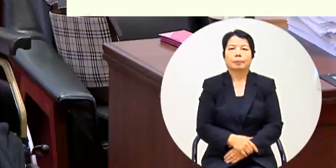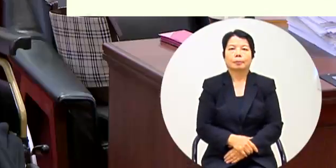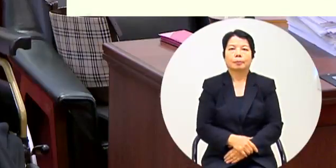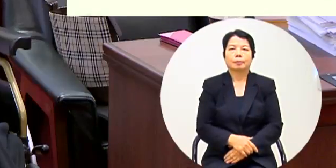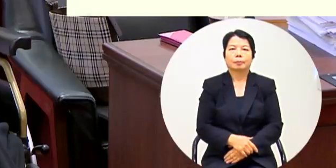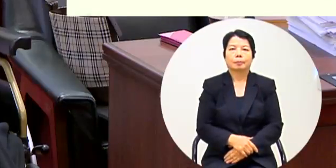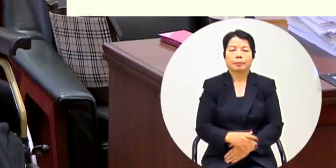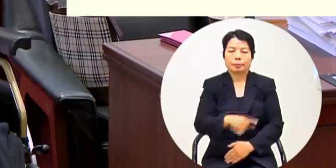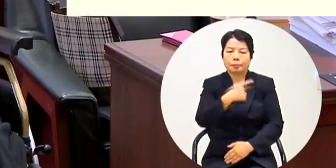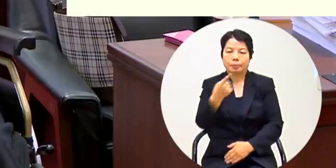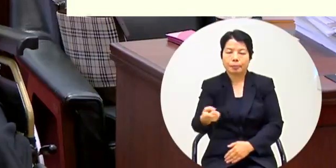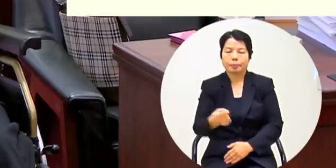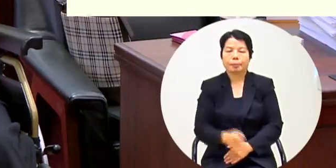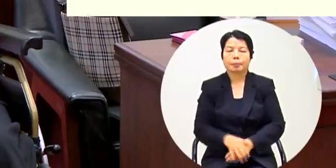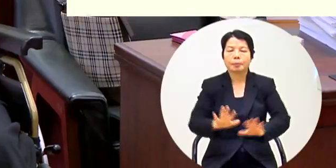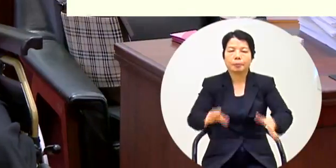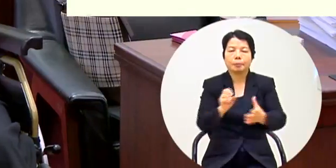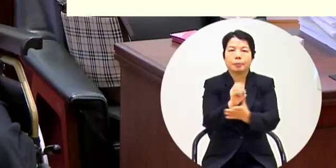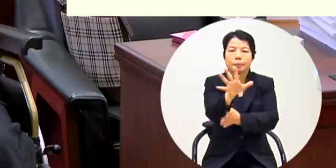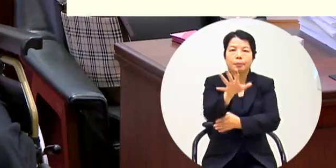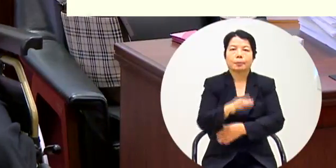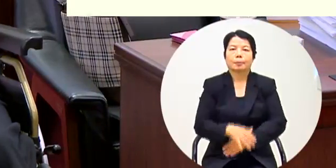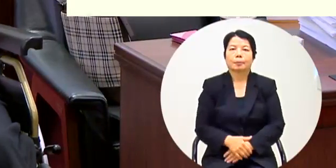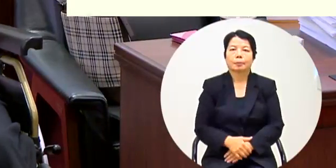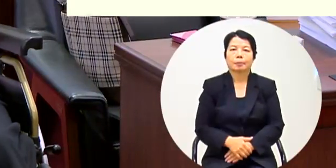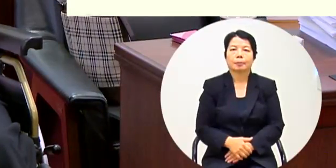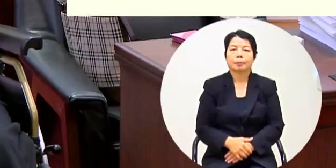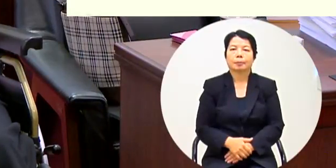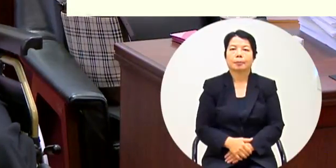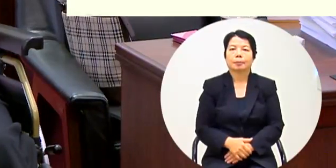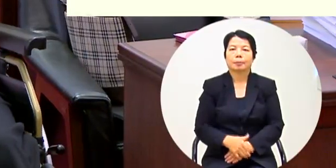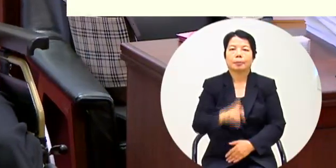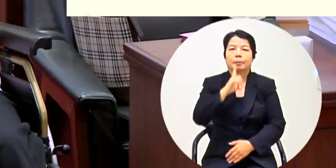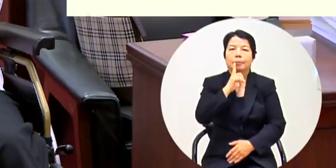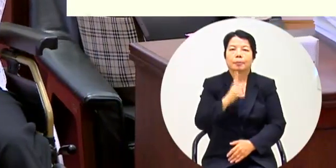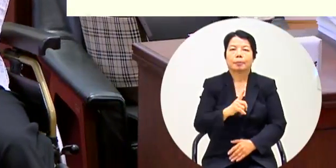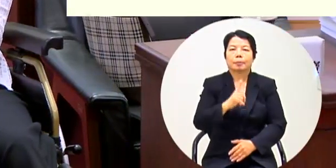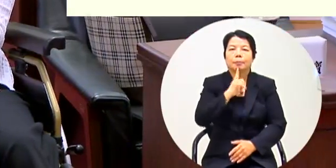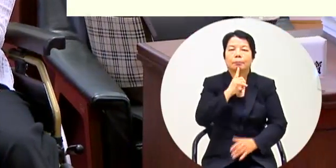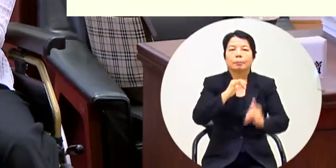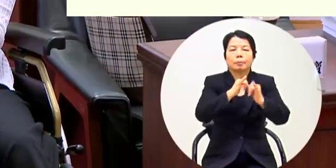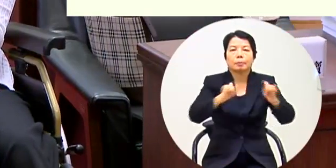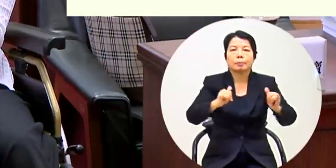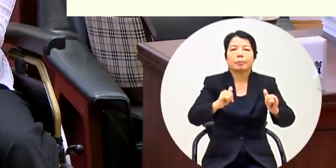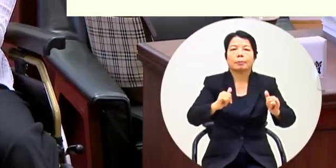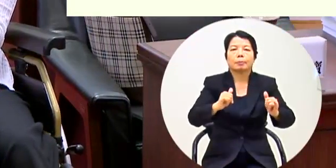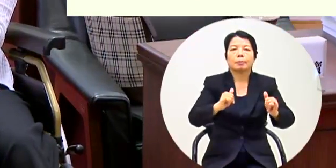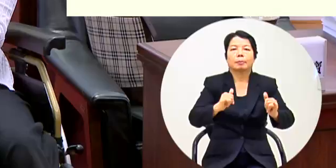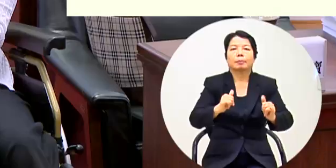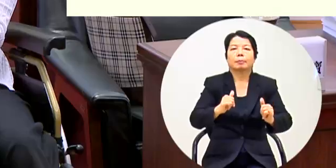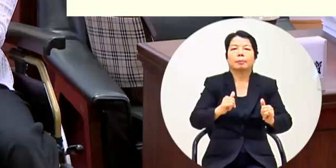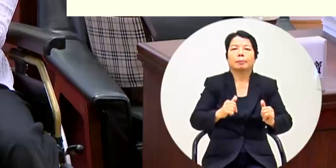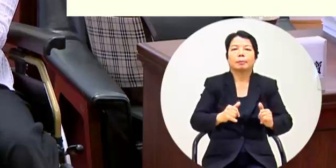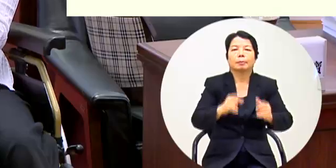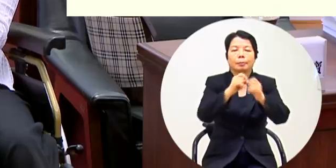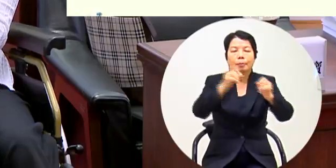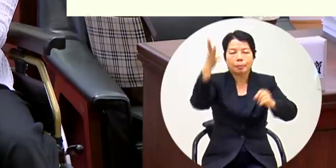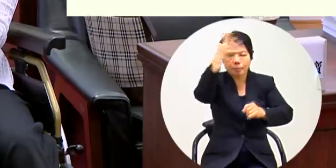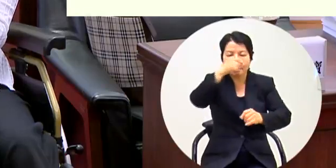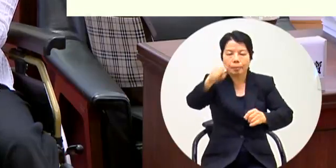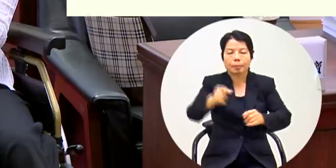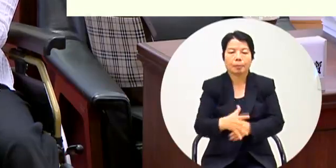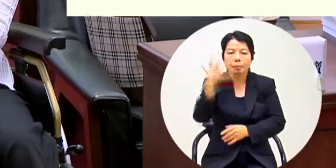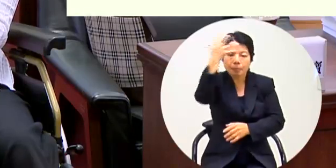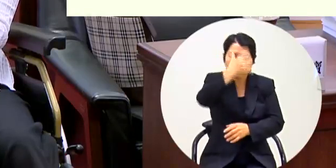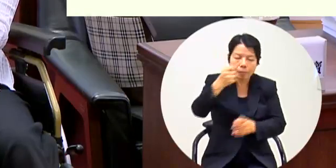这个是富民长青育儿中心老幼融合的首例，我觉得这是一个非常棒的方案，这个